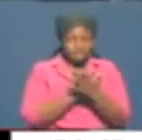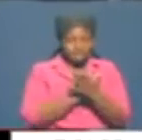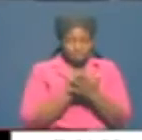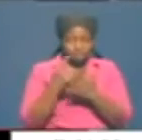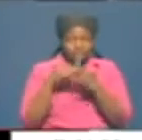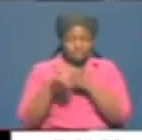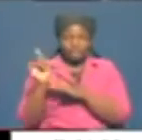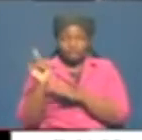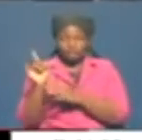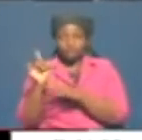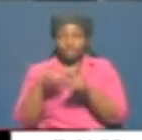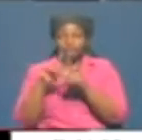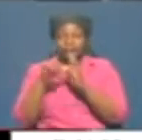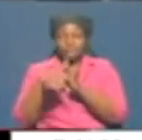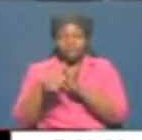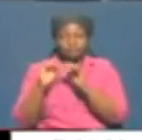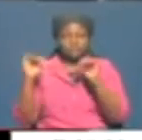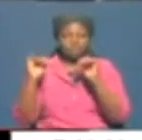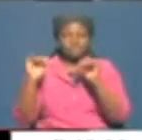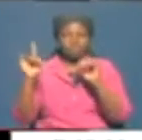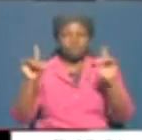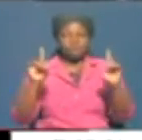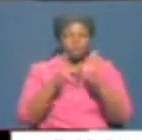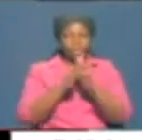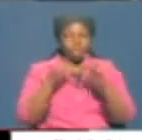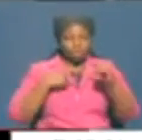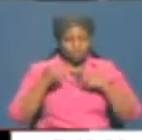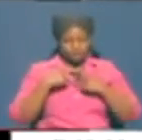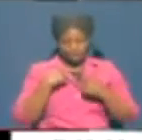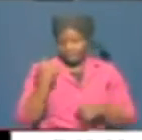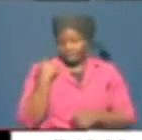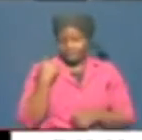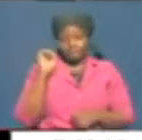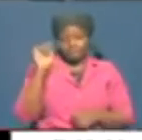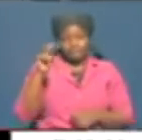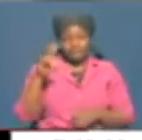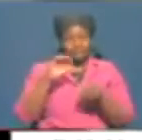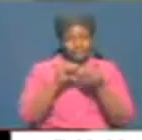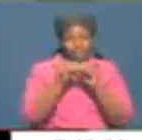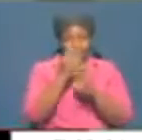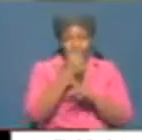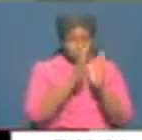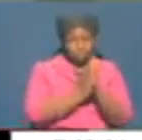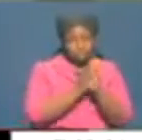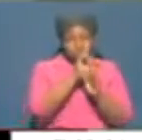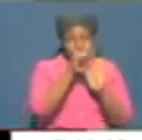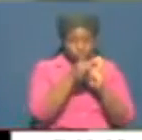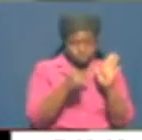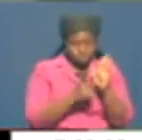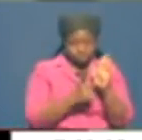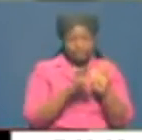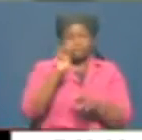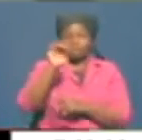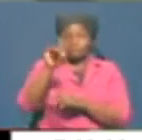kwa moja dhidi ya Rwanda jana jijini Kigali. Aidha, Stars ni ya pili kundini kwa alama mbili nyuma ya Mali, ambayo ni timu ya pekee